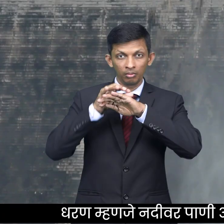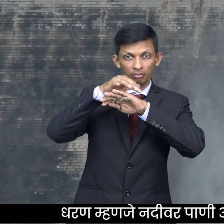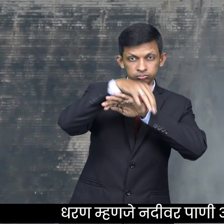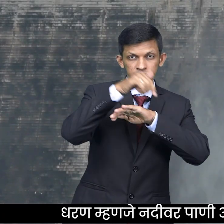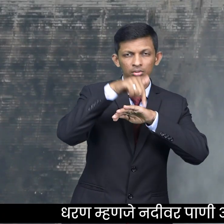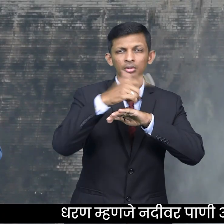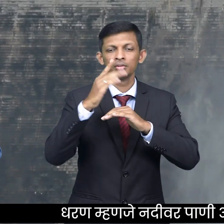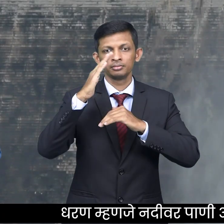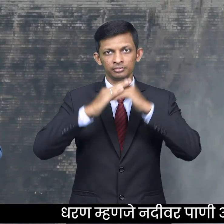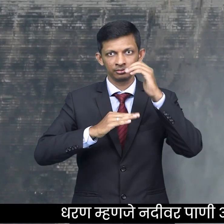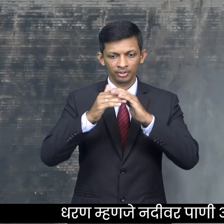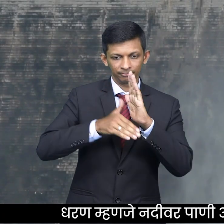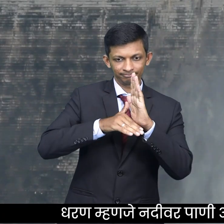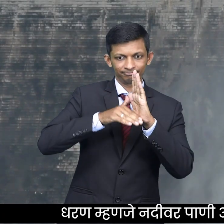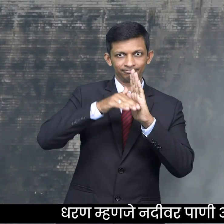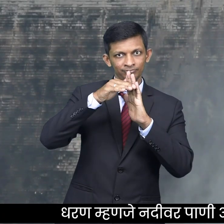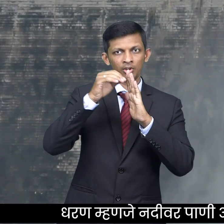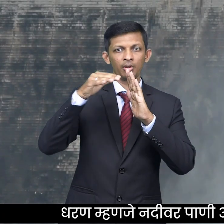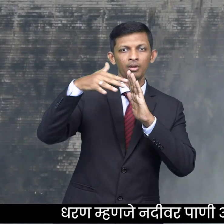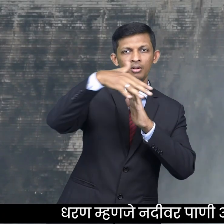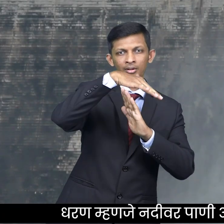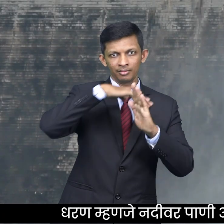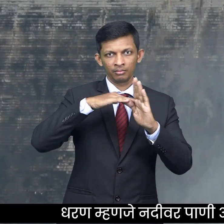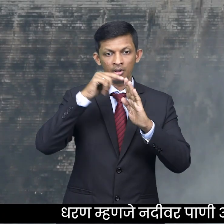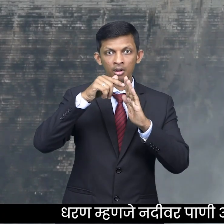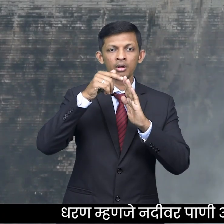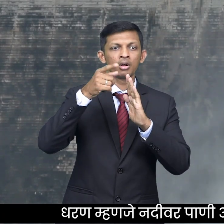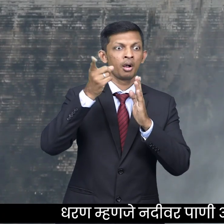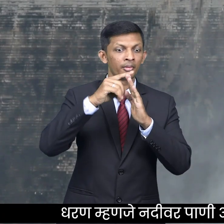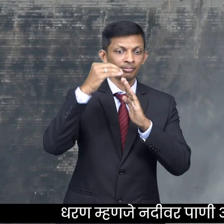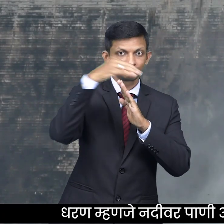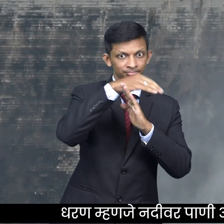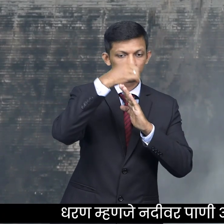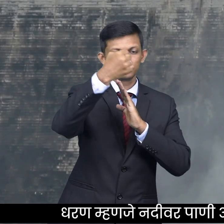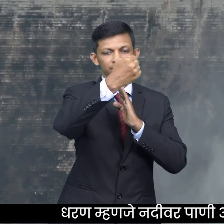धरण म्हणजे नदीवर पाणी अडवण्यासाठी आणि साठवण्यासाठी बांधलेली भिंत.